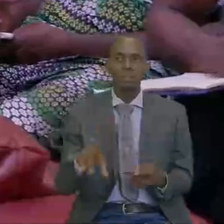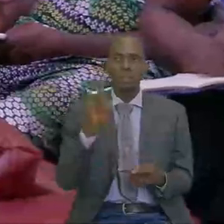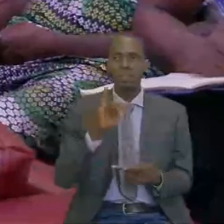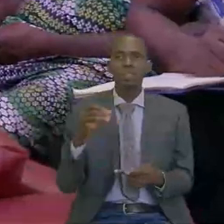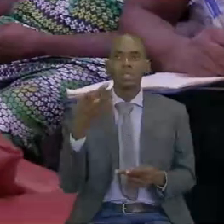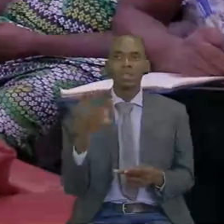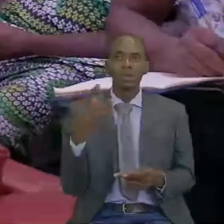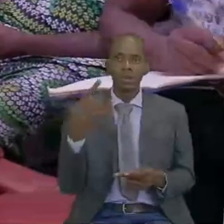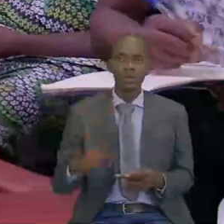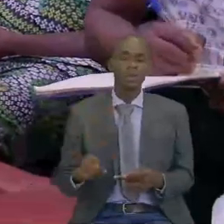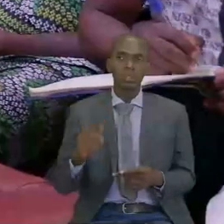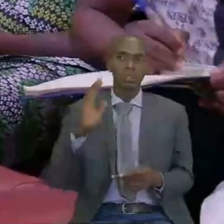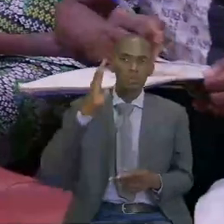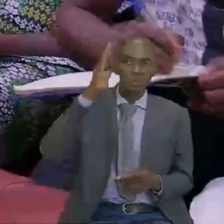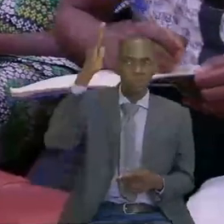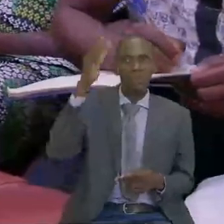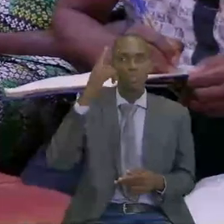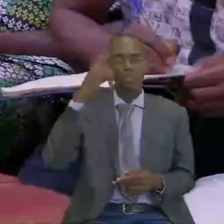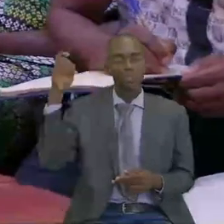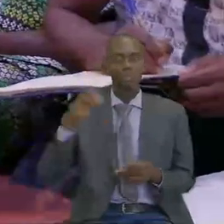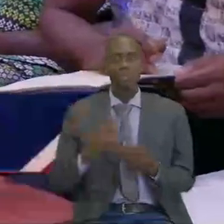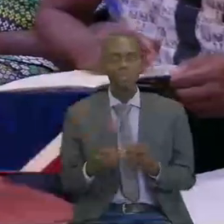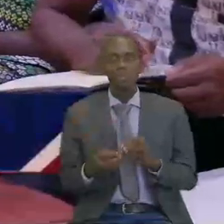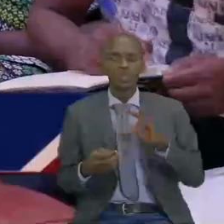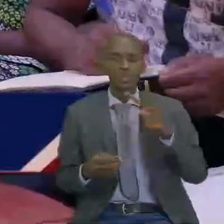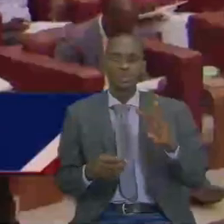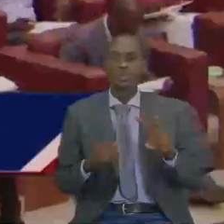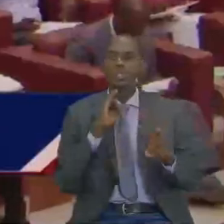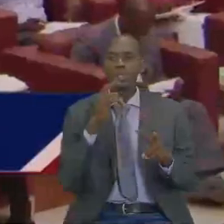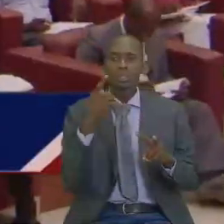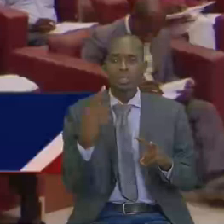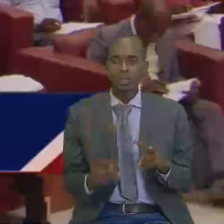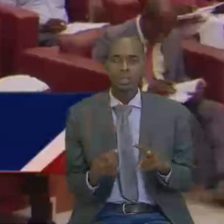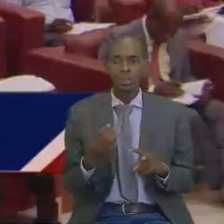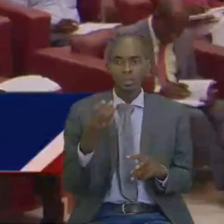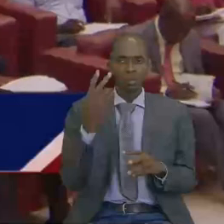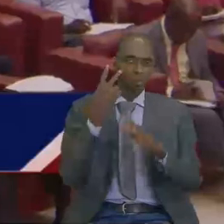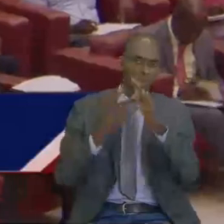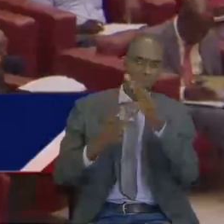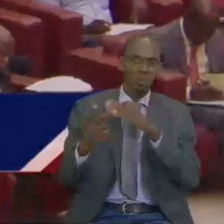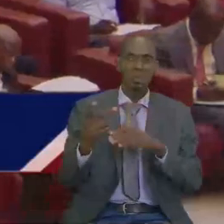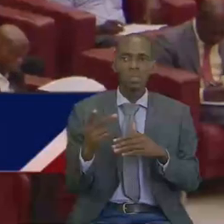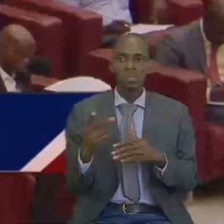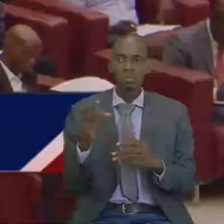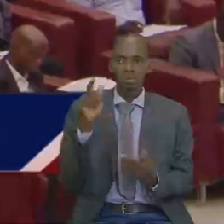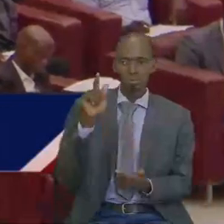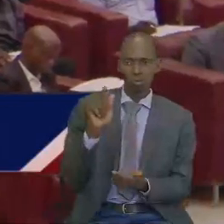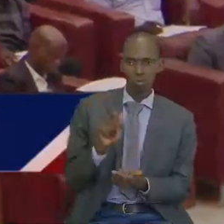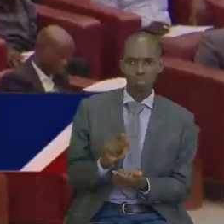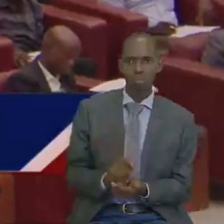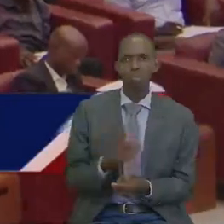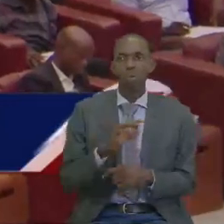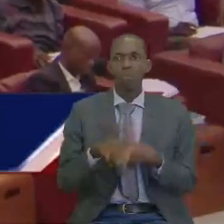du prophète. 2. C'est la détérioration prédite de tous les